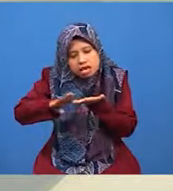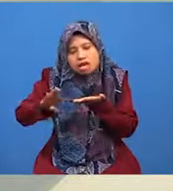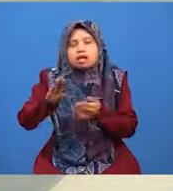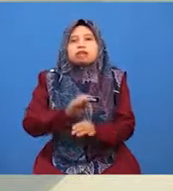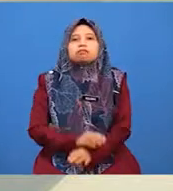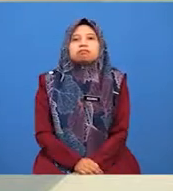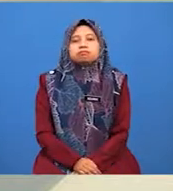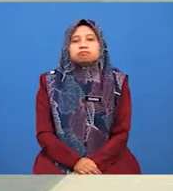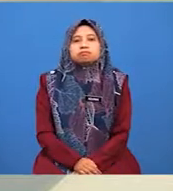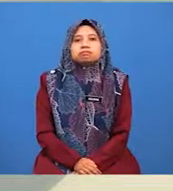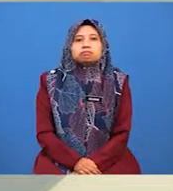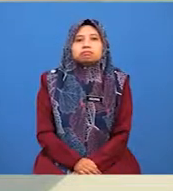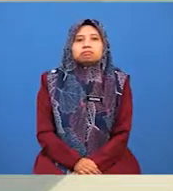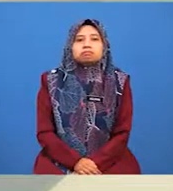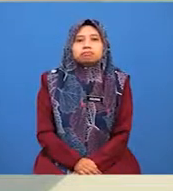kebersihan.